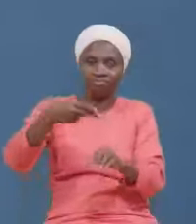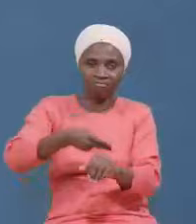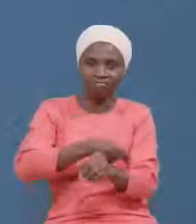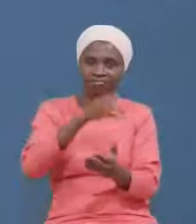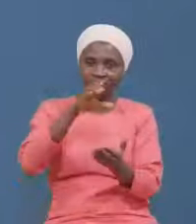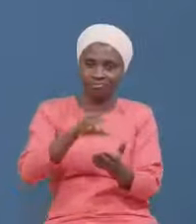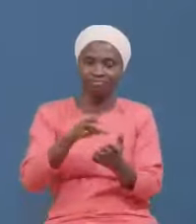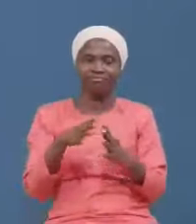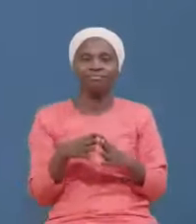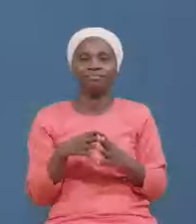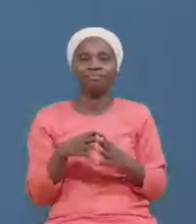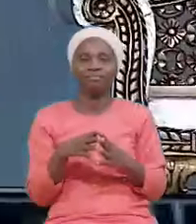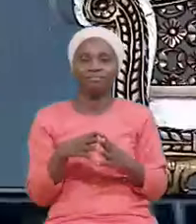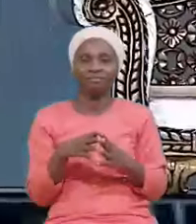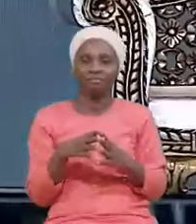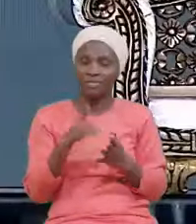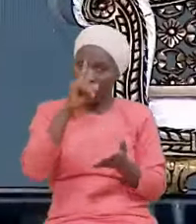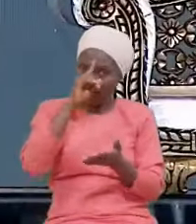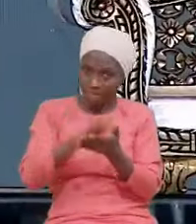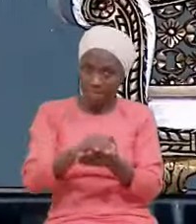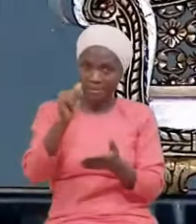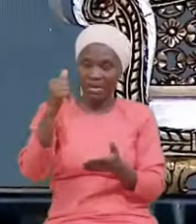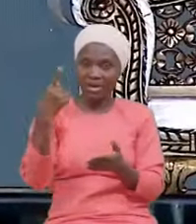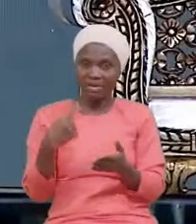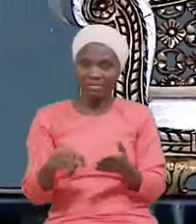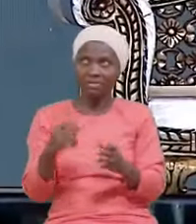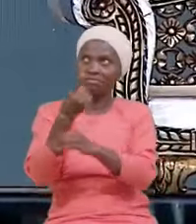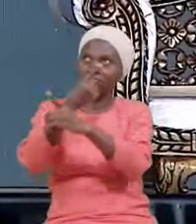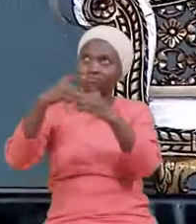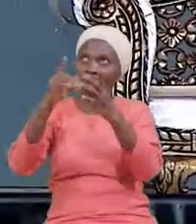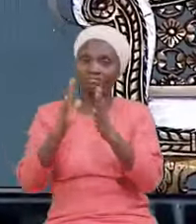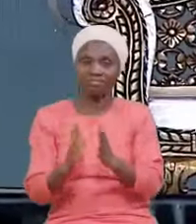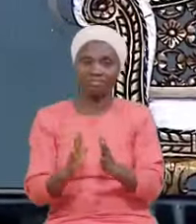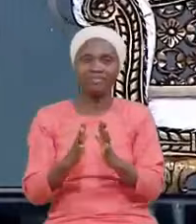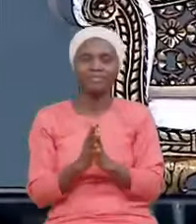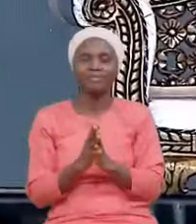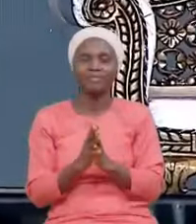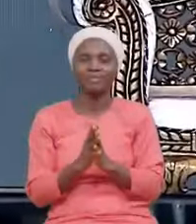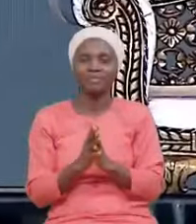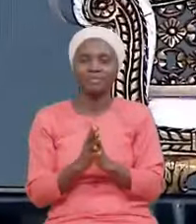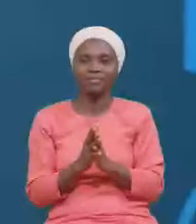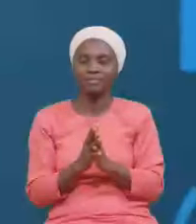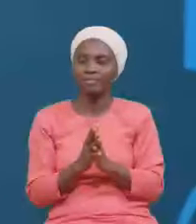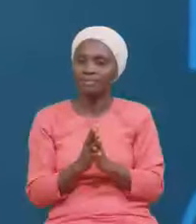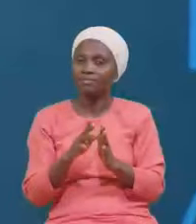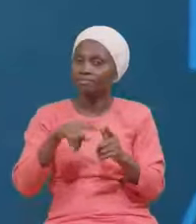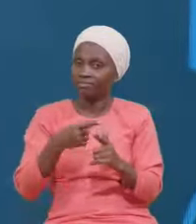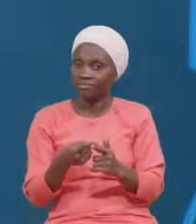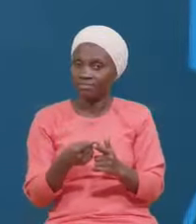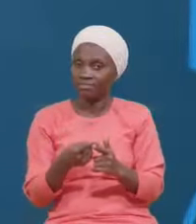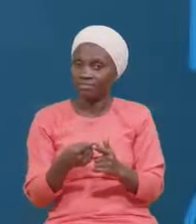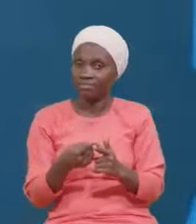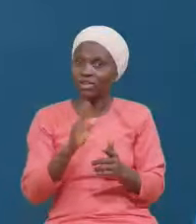ఇదిగో గొర్రె పిల్ల. Believe the liberator. అయ్యొక్క స్వాతంత్రం ఇచ్చు వాడిని నమ్మండి. Then